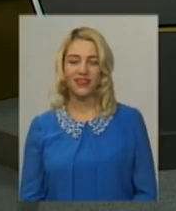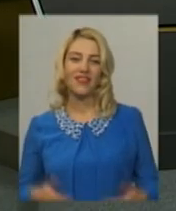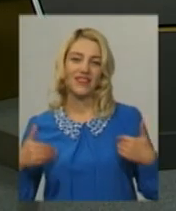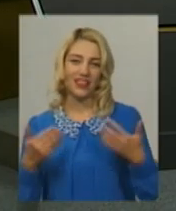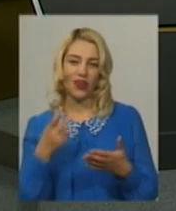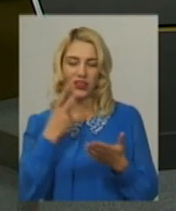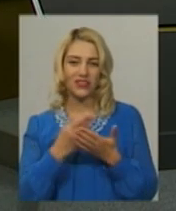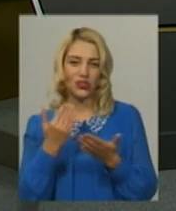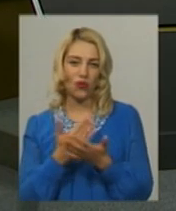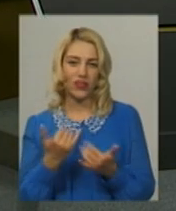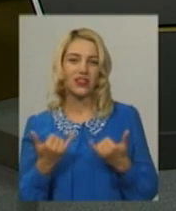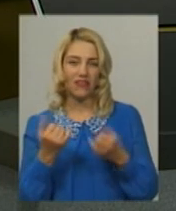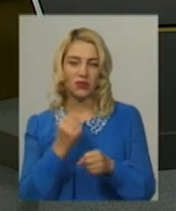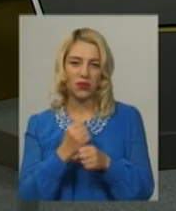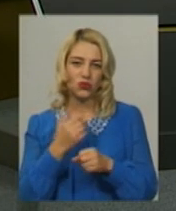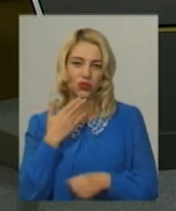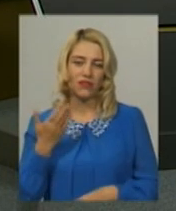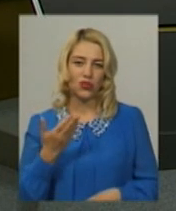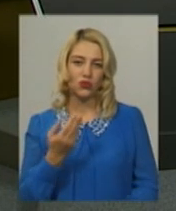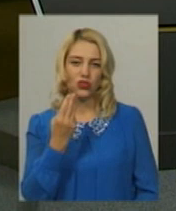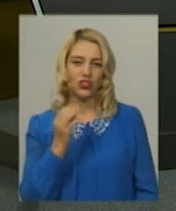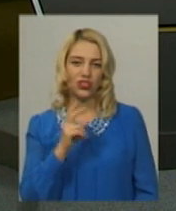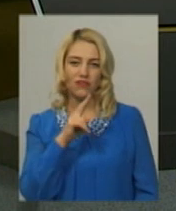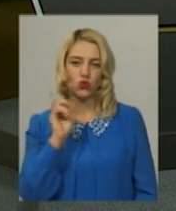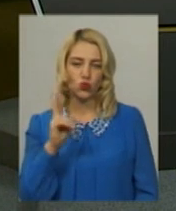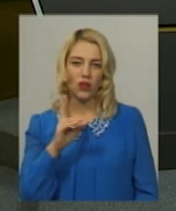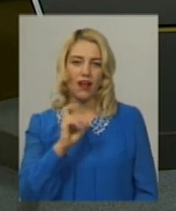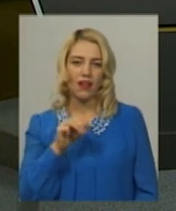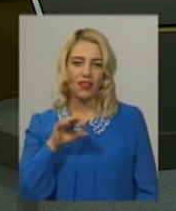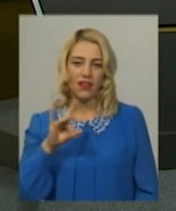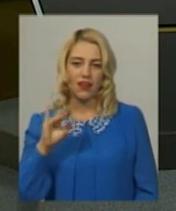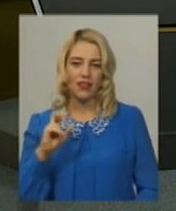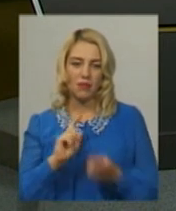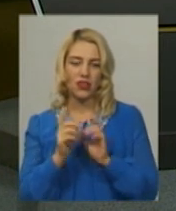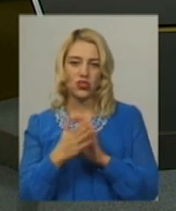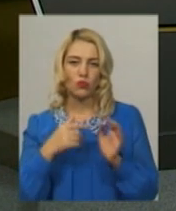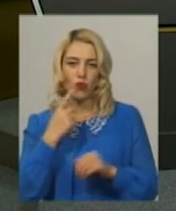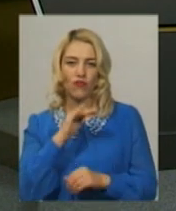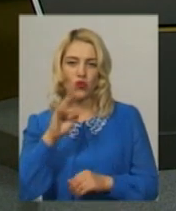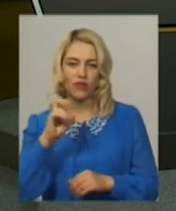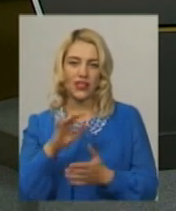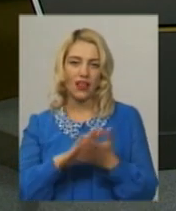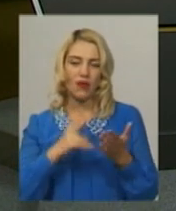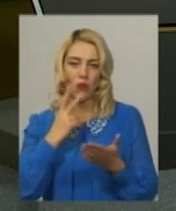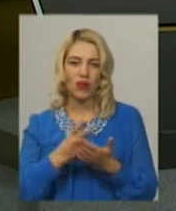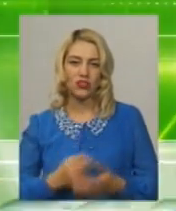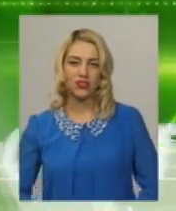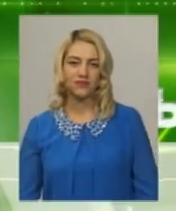Вітаю в ефірі новини. У студії для вас працює ведуча Катерина Шевчук. На жестову мову перекладає Оксана Фіновська. Далі ви побачите.